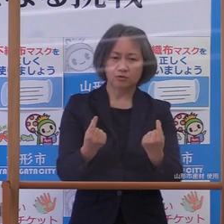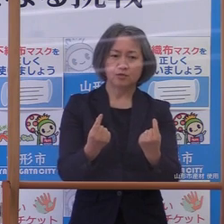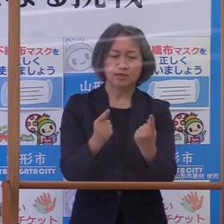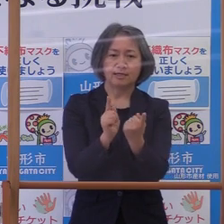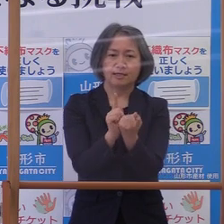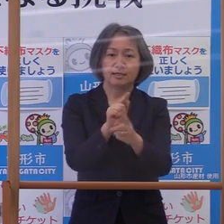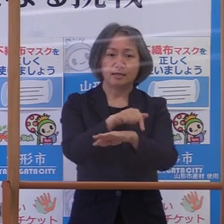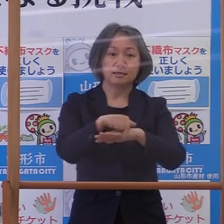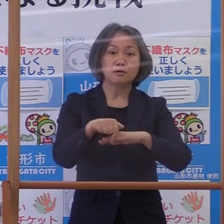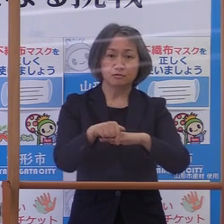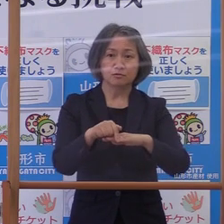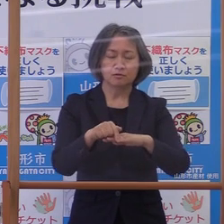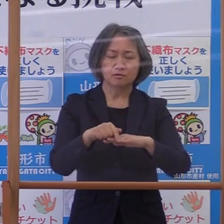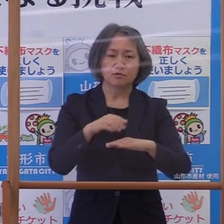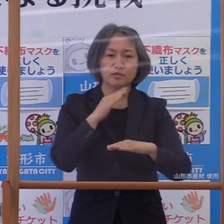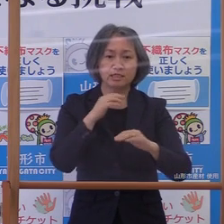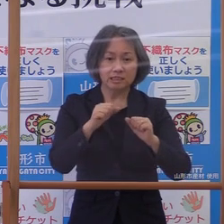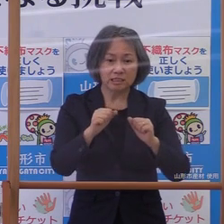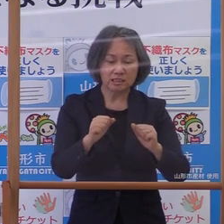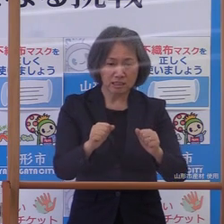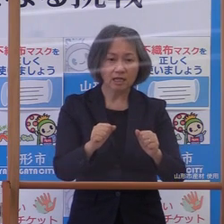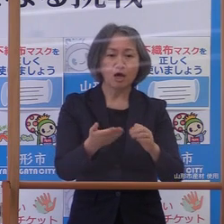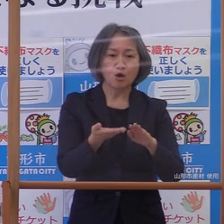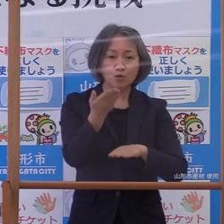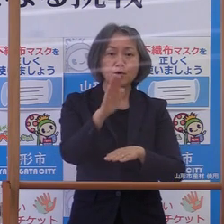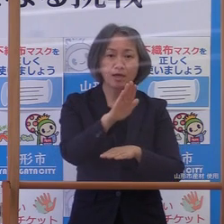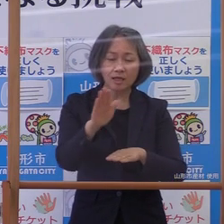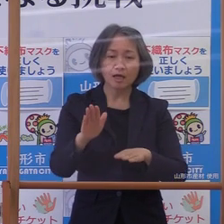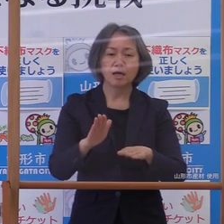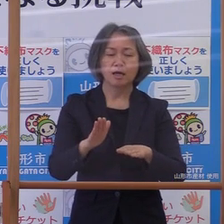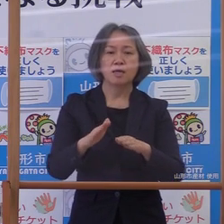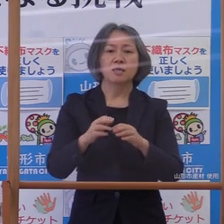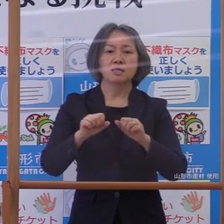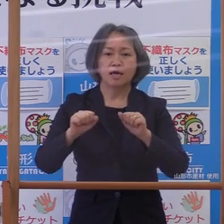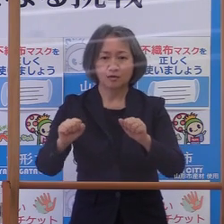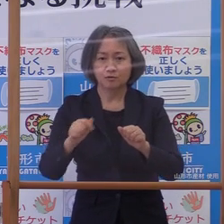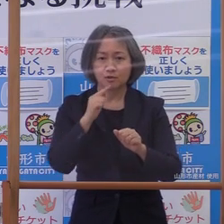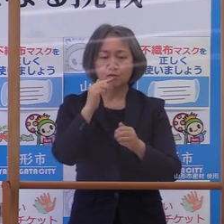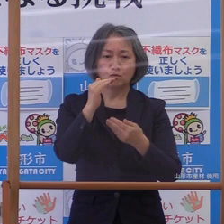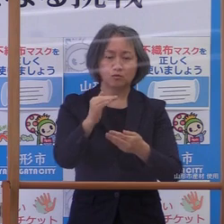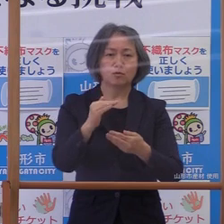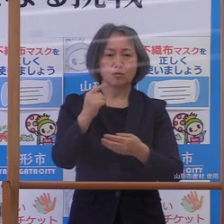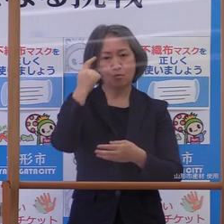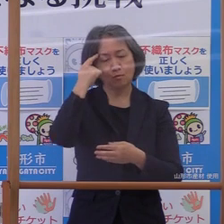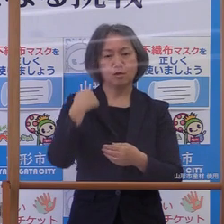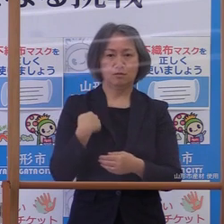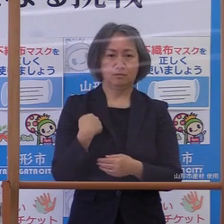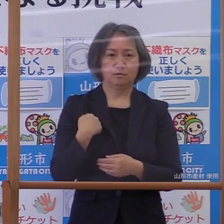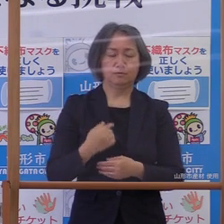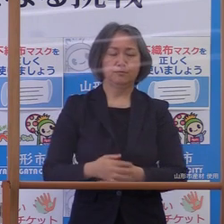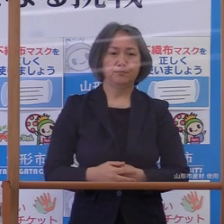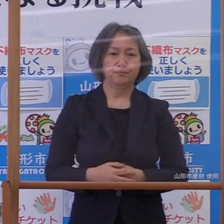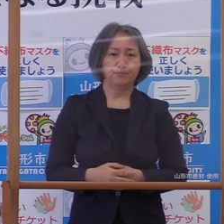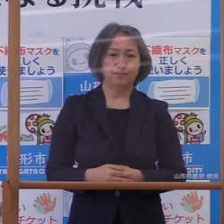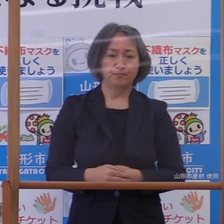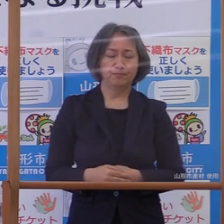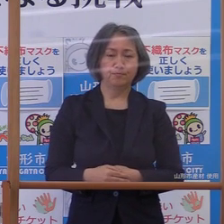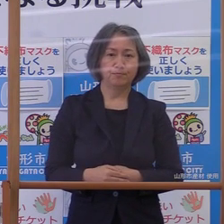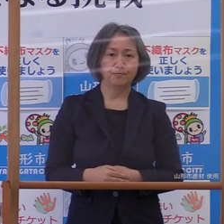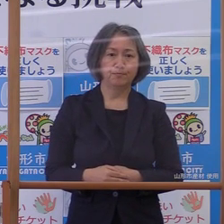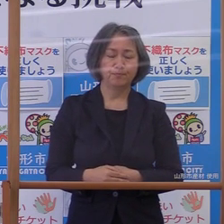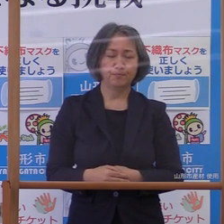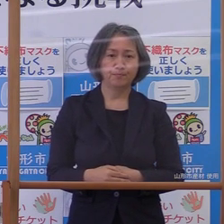で臨んで行っていくべきであろうというふうに私は考えております。 ありがとうございます。